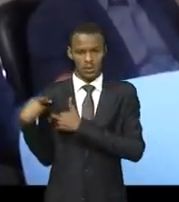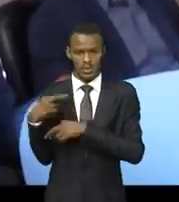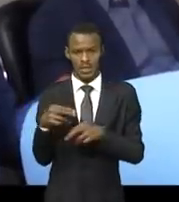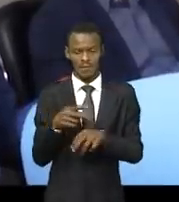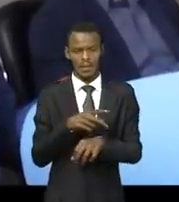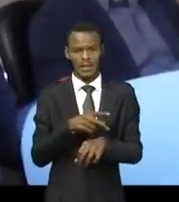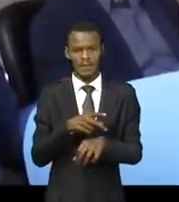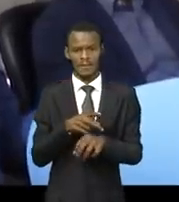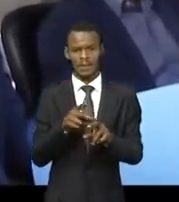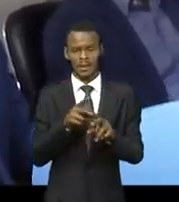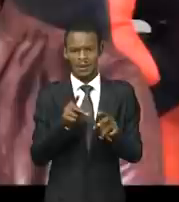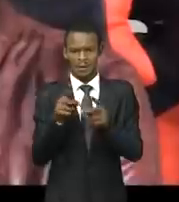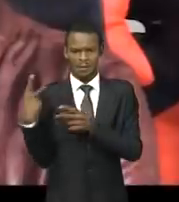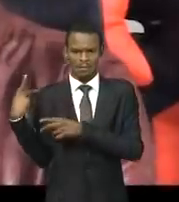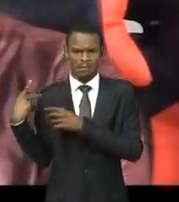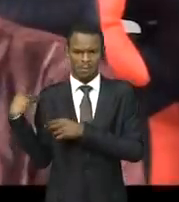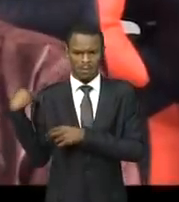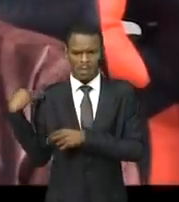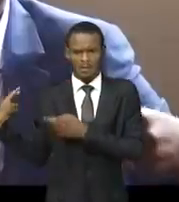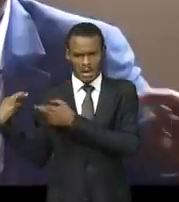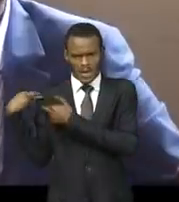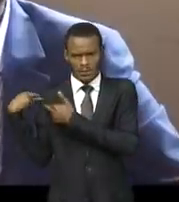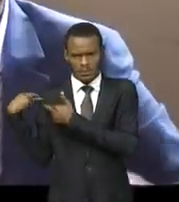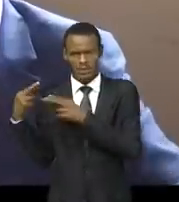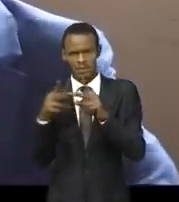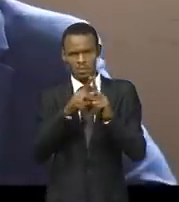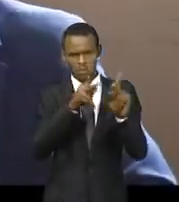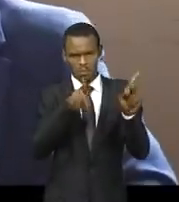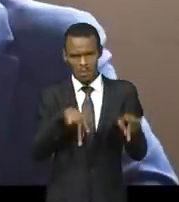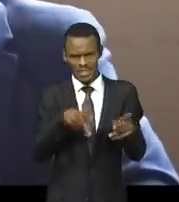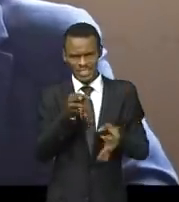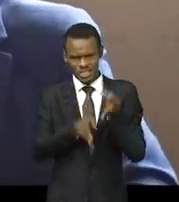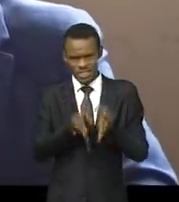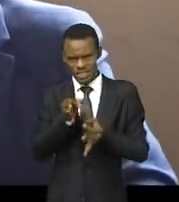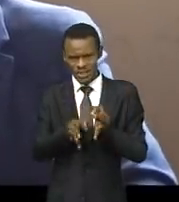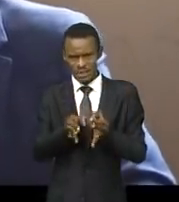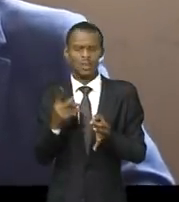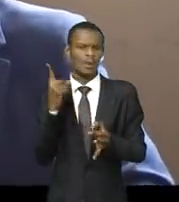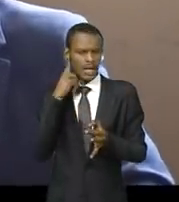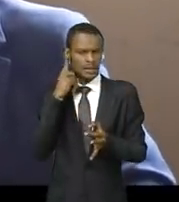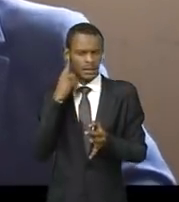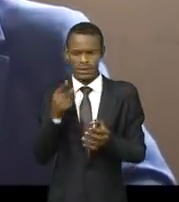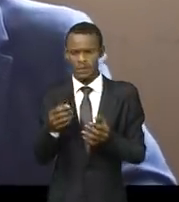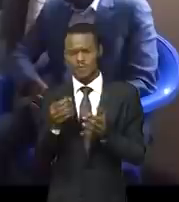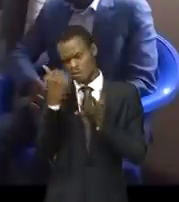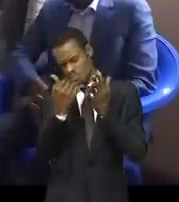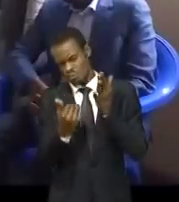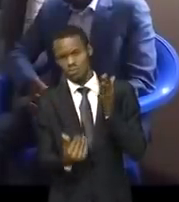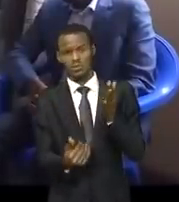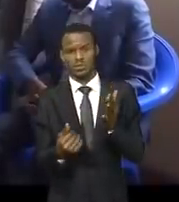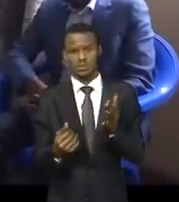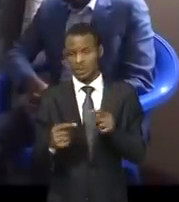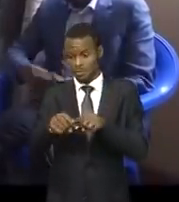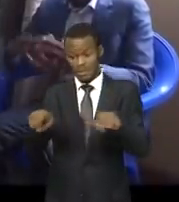Nord Kivu ont été alertés sur la situation. La liste des terrains et maisons de l'État victimes des